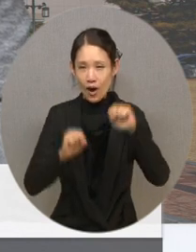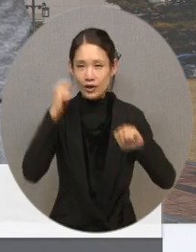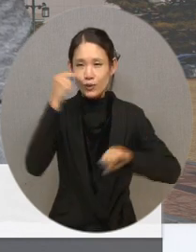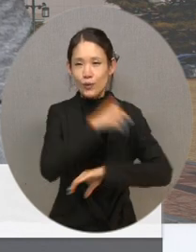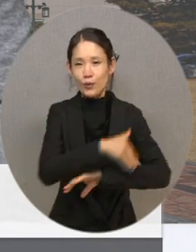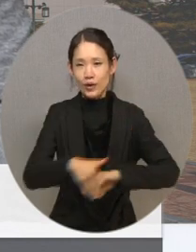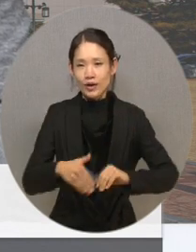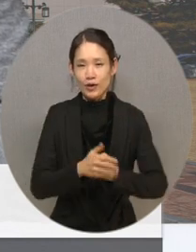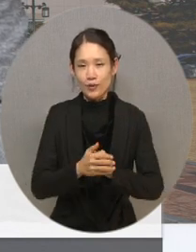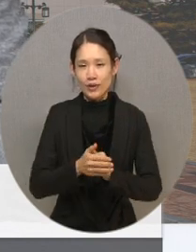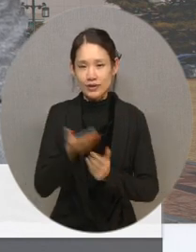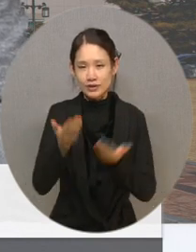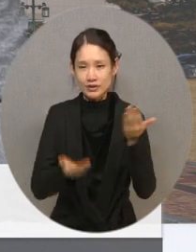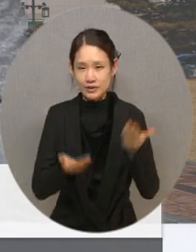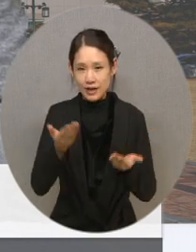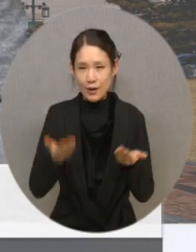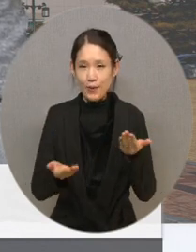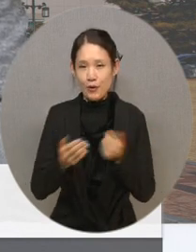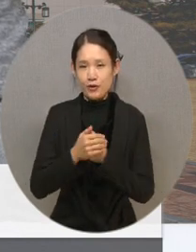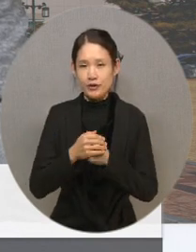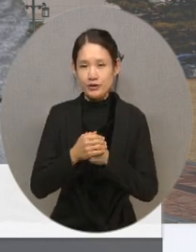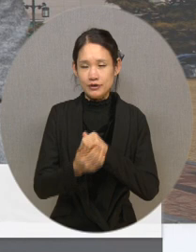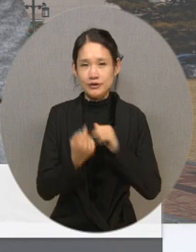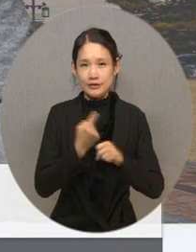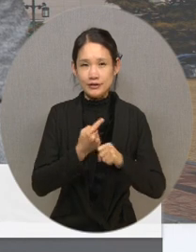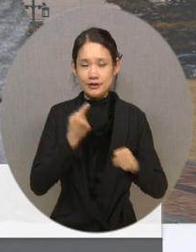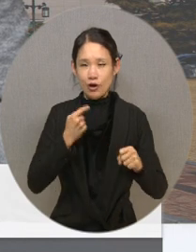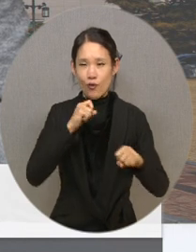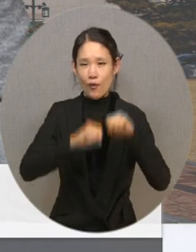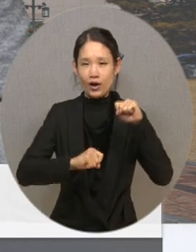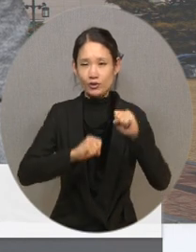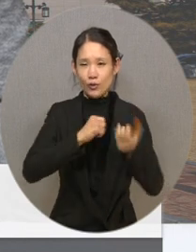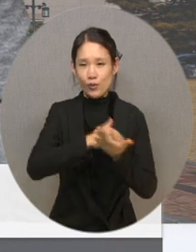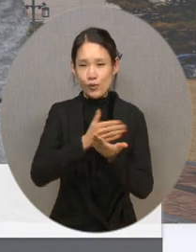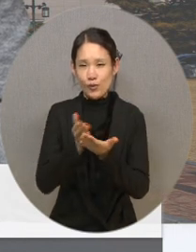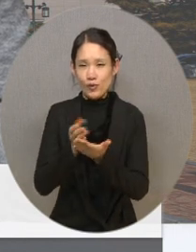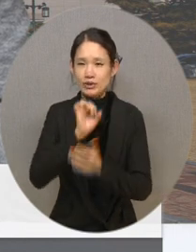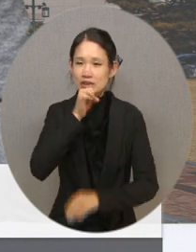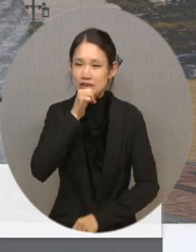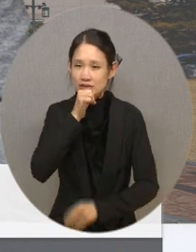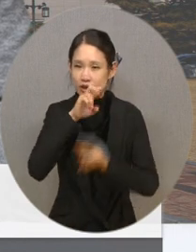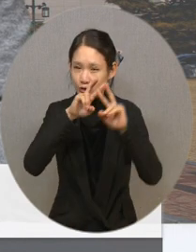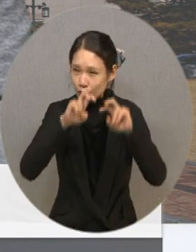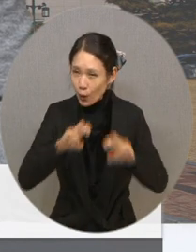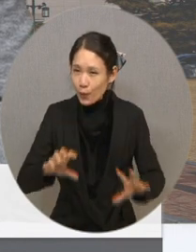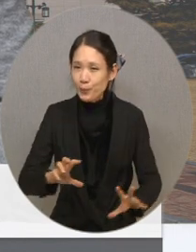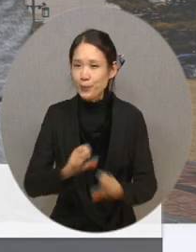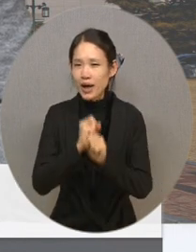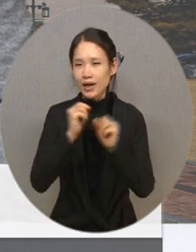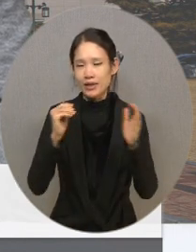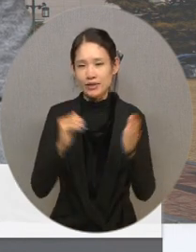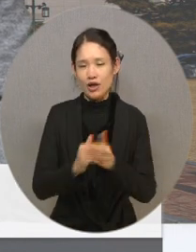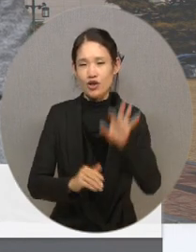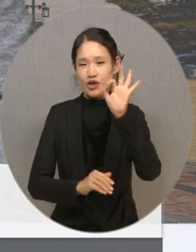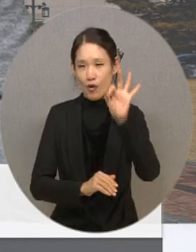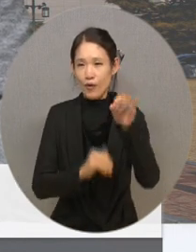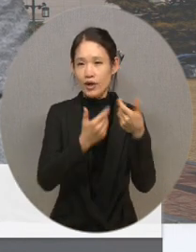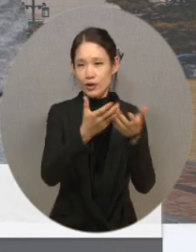및 전년도 활동 실적 등을 종합적으로 심사해 10개의 동아리를 최종